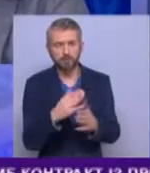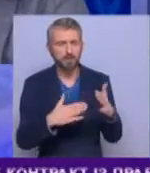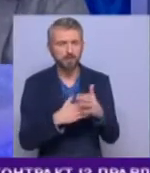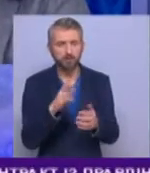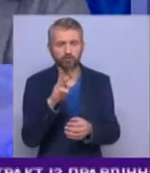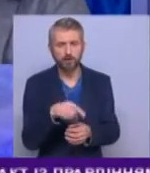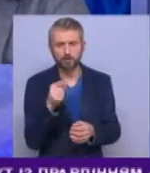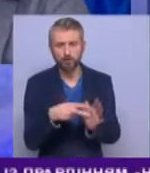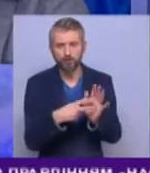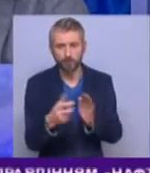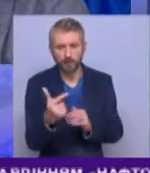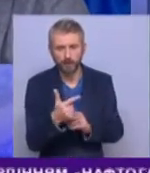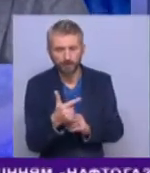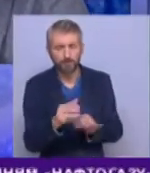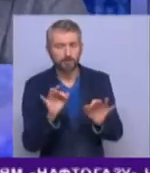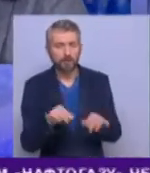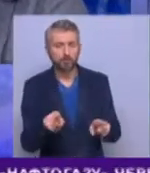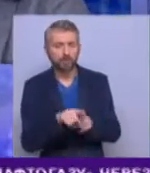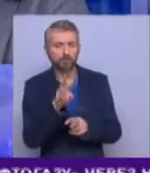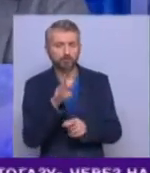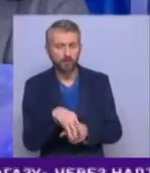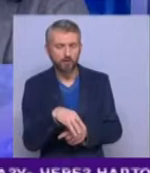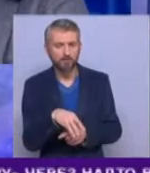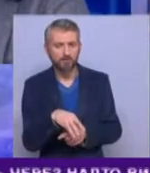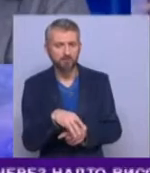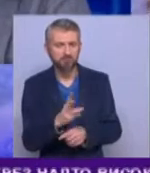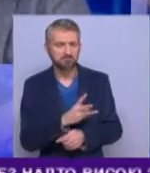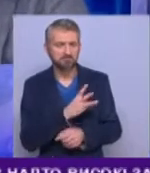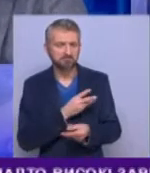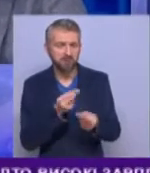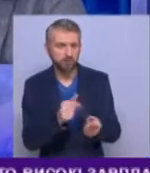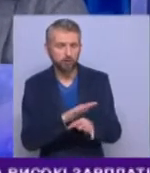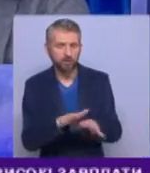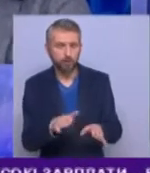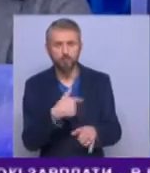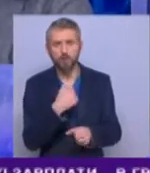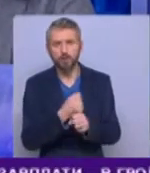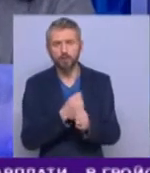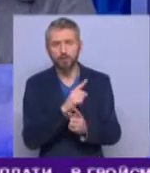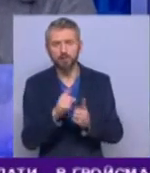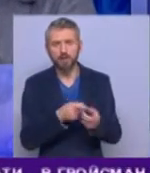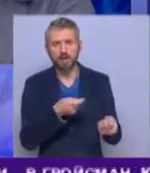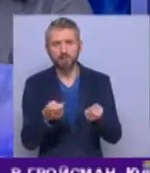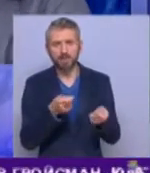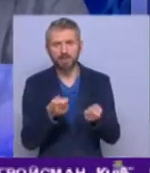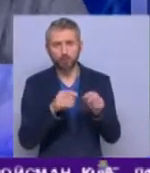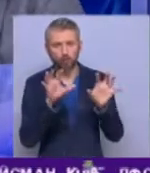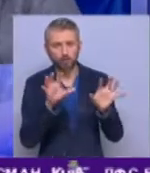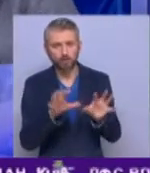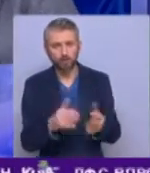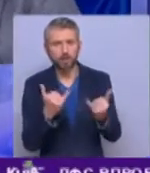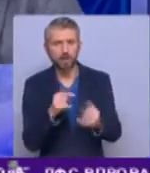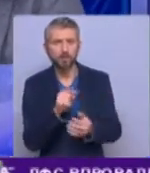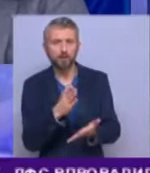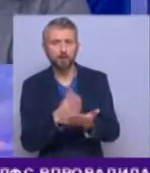як я вже сказав, 1700 гривень. Звичайно, що такі штрафи, ще раз повторюсь, не мотивують. Ну, звичайно. Ми вже розробили зміни до адміністративного кодексу. Зараз